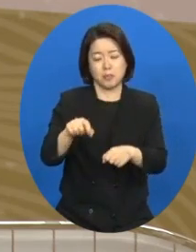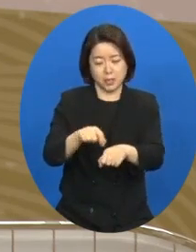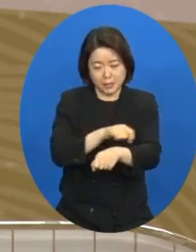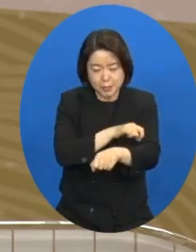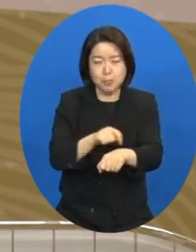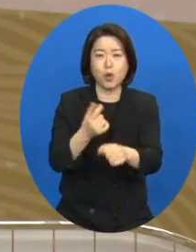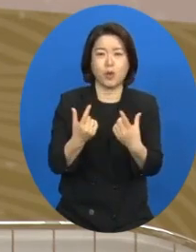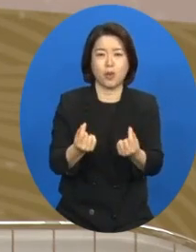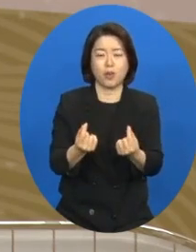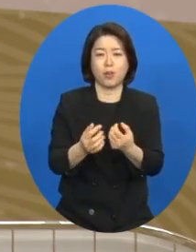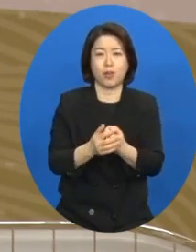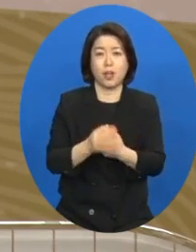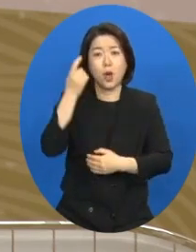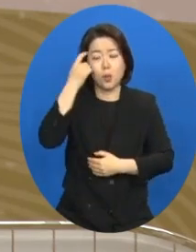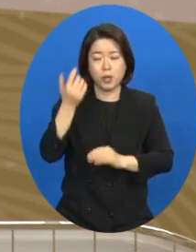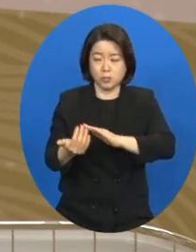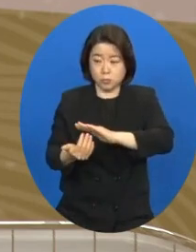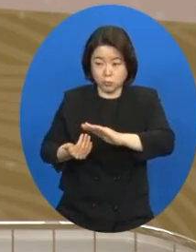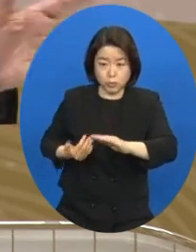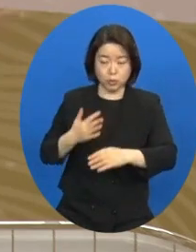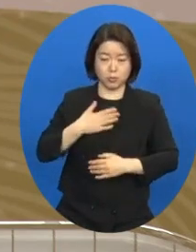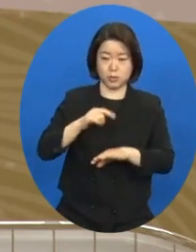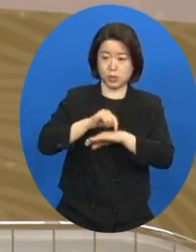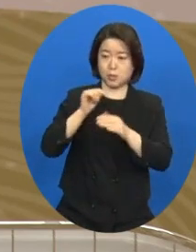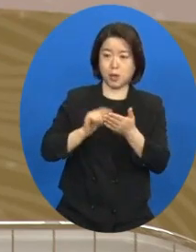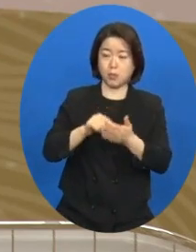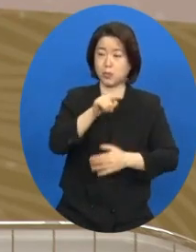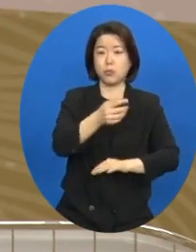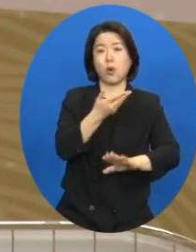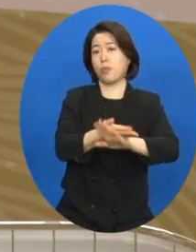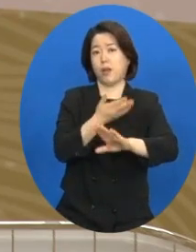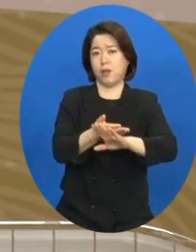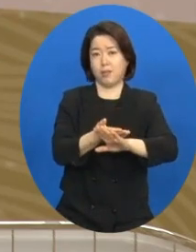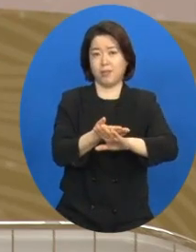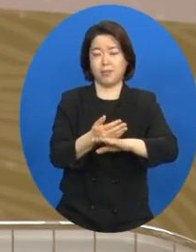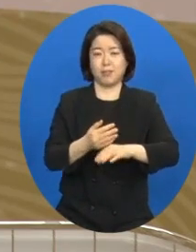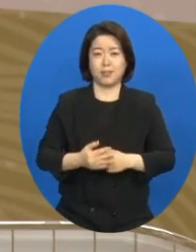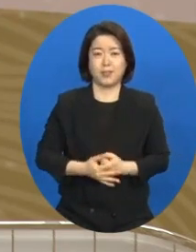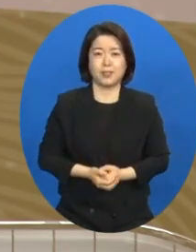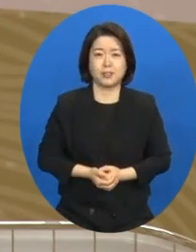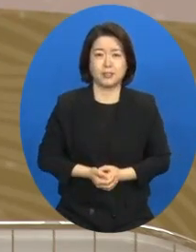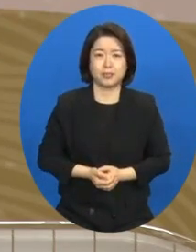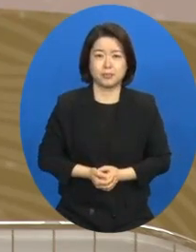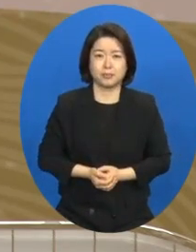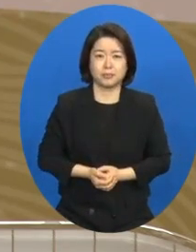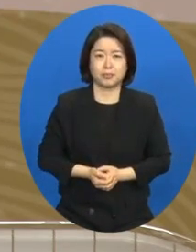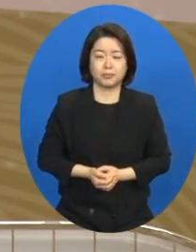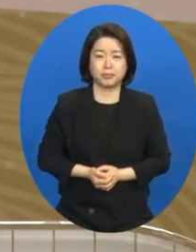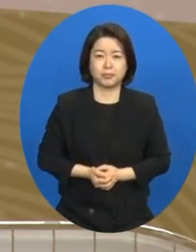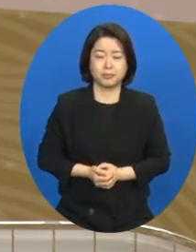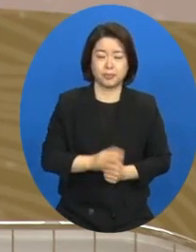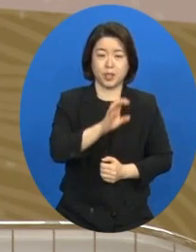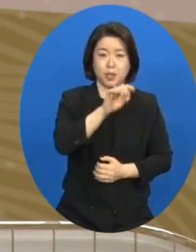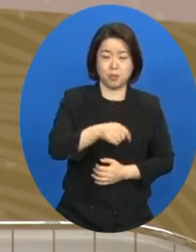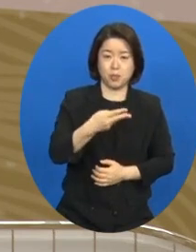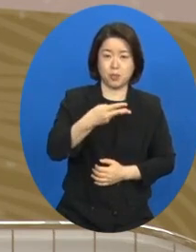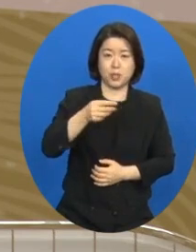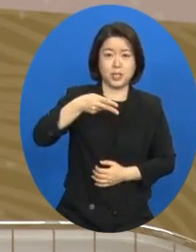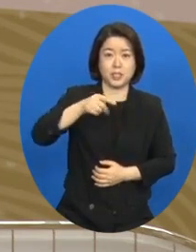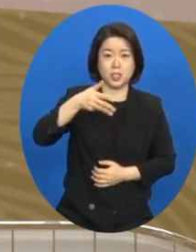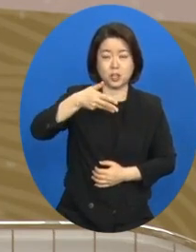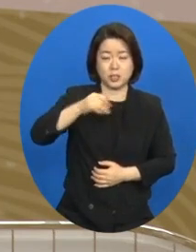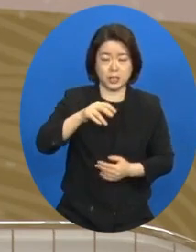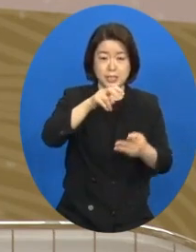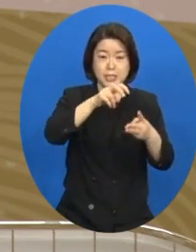것이었어요 왜냐하면 그 전까지 제 마음이 전혀 그렇지 않았기 때문입니다 pu 리스 리서치